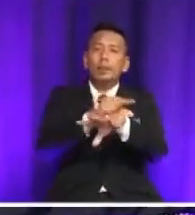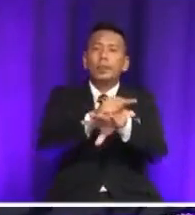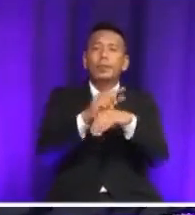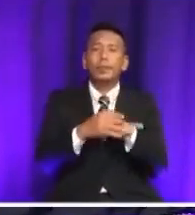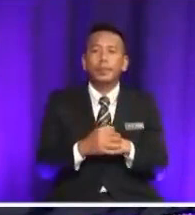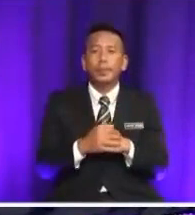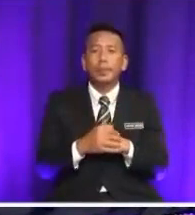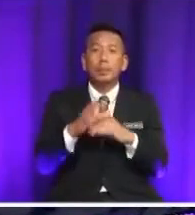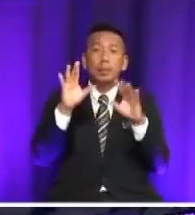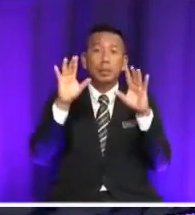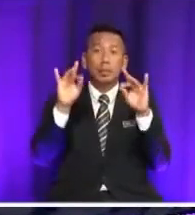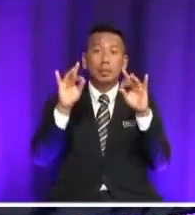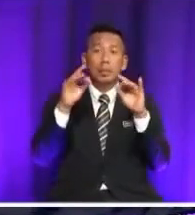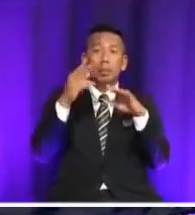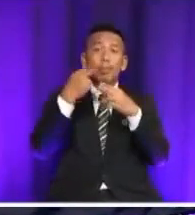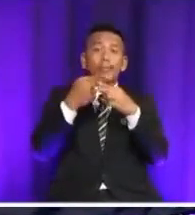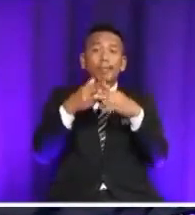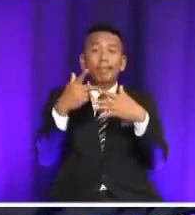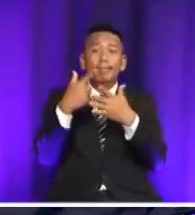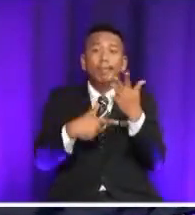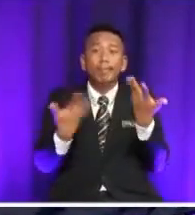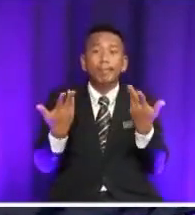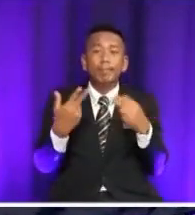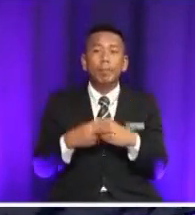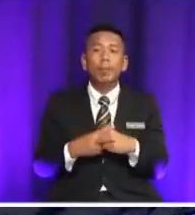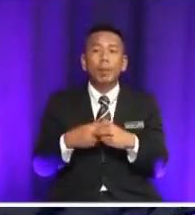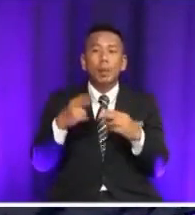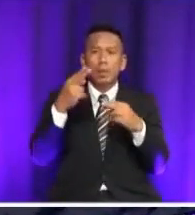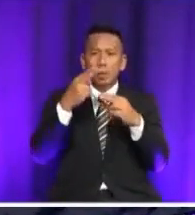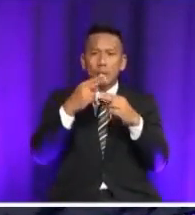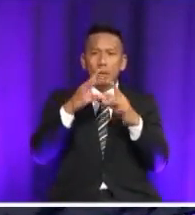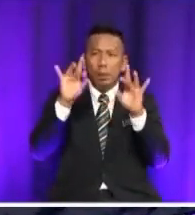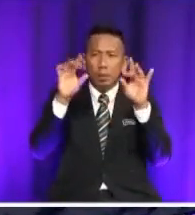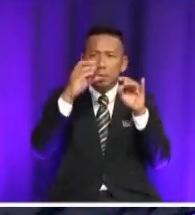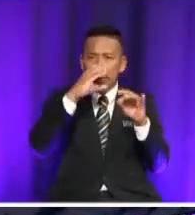ini gam yang kita Panggil gam yang gam yang kedua